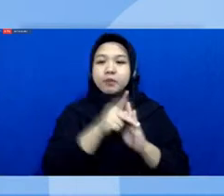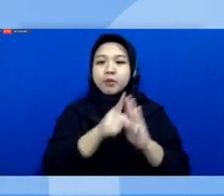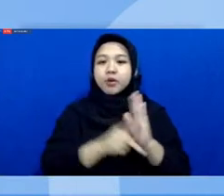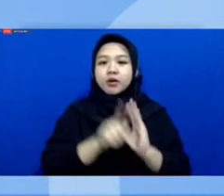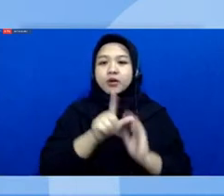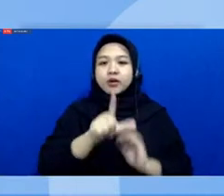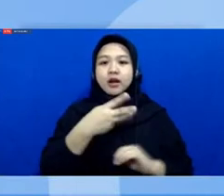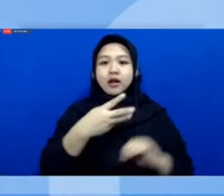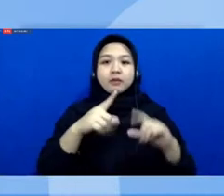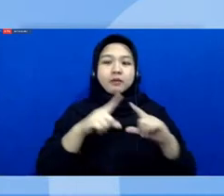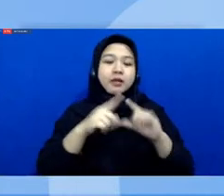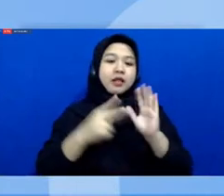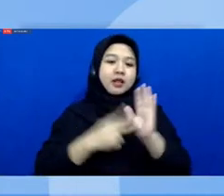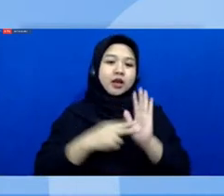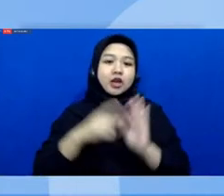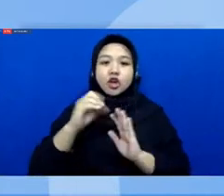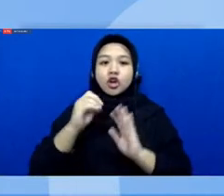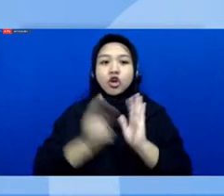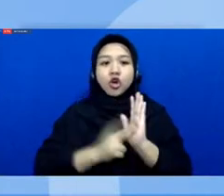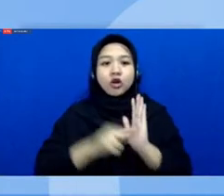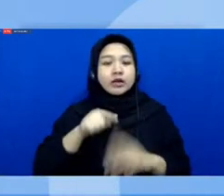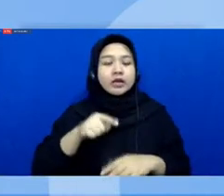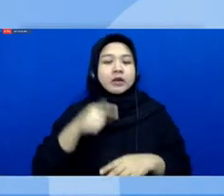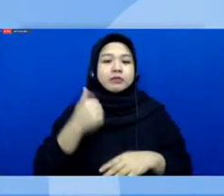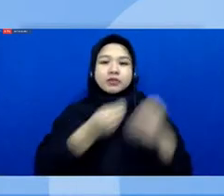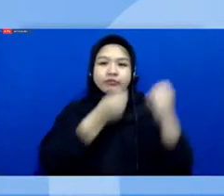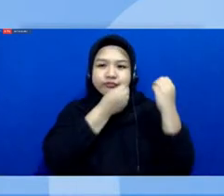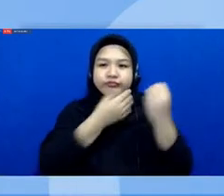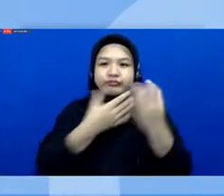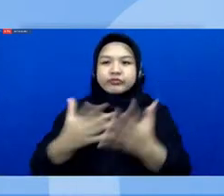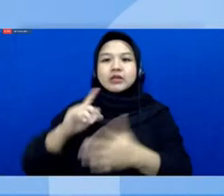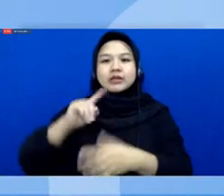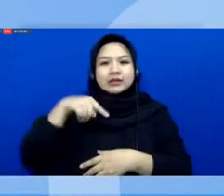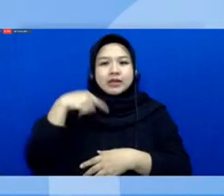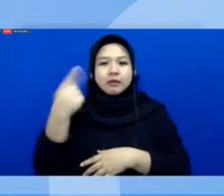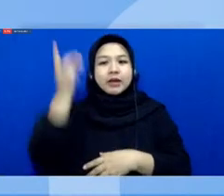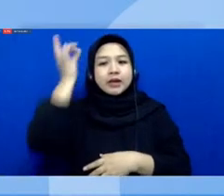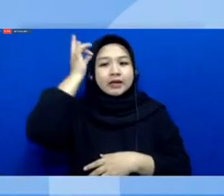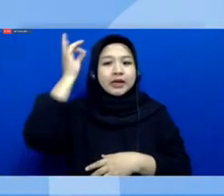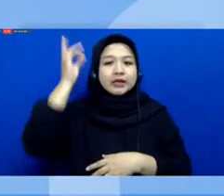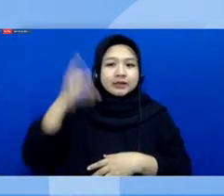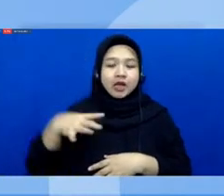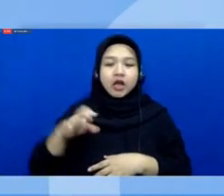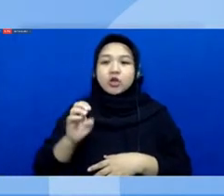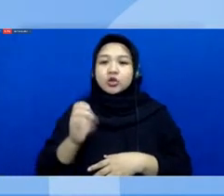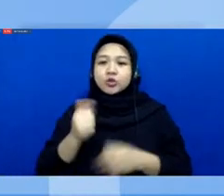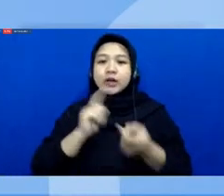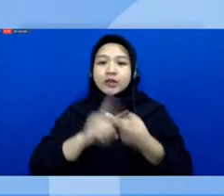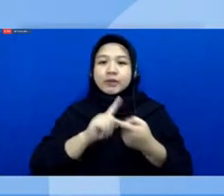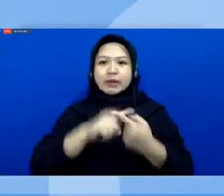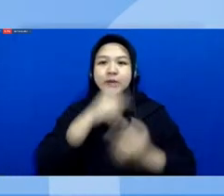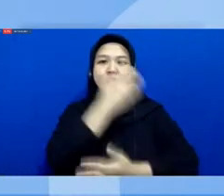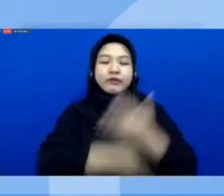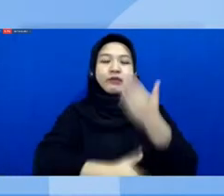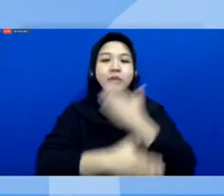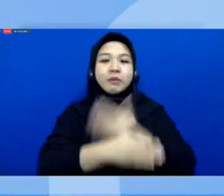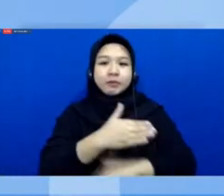ini nanti bisa menyuarakan sampai dengan tingkat pusat agar supaya teman-teman di Fabel yang ada